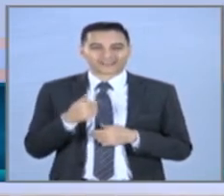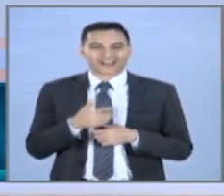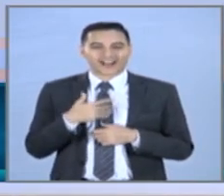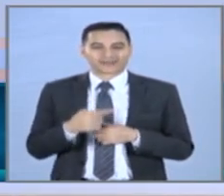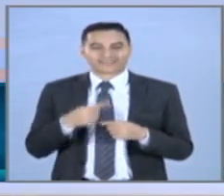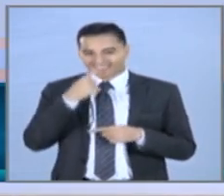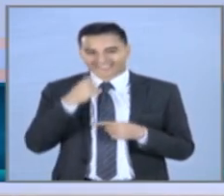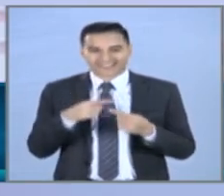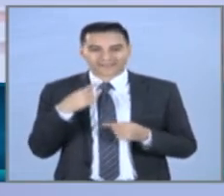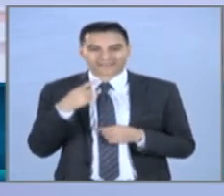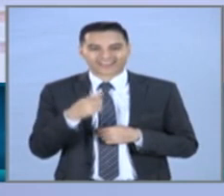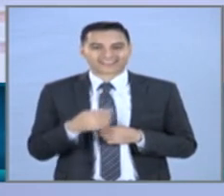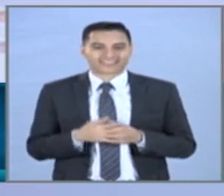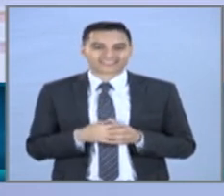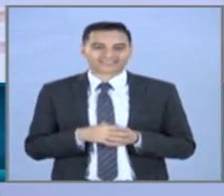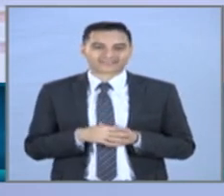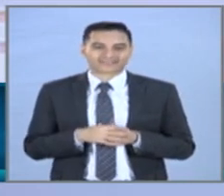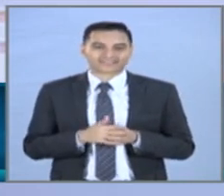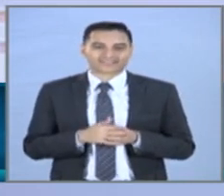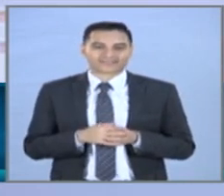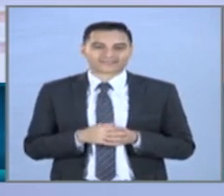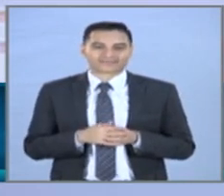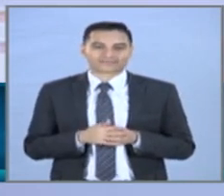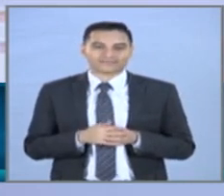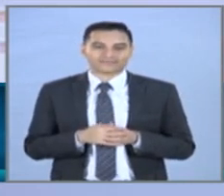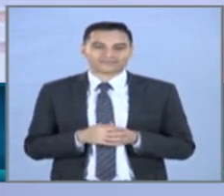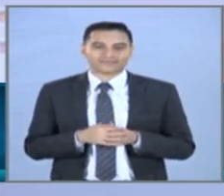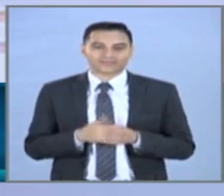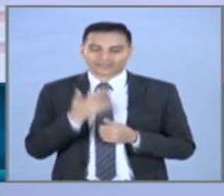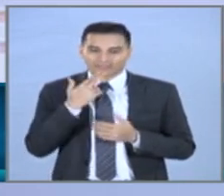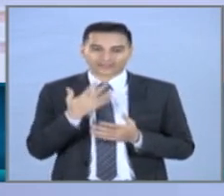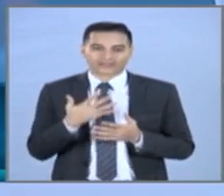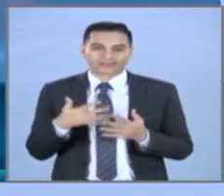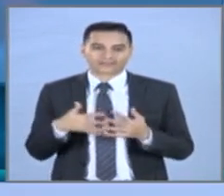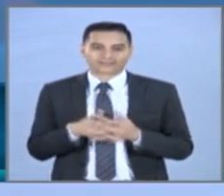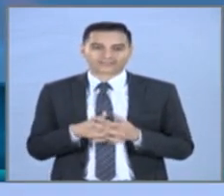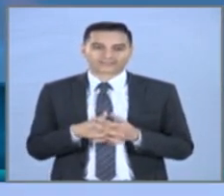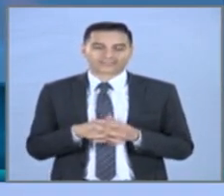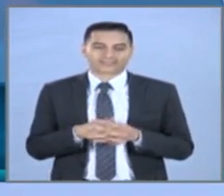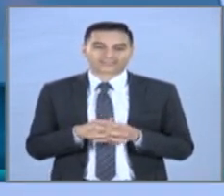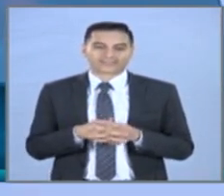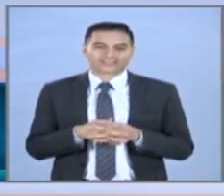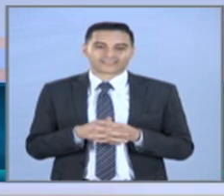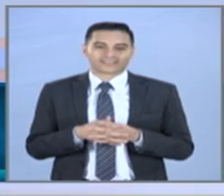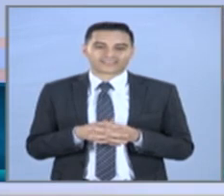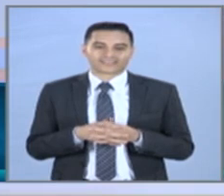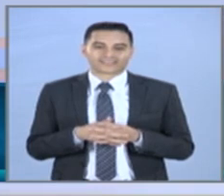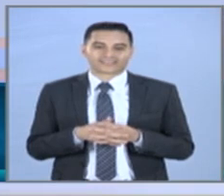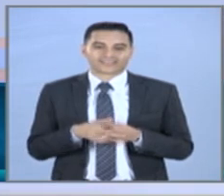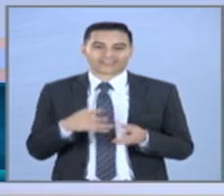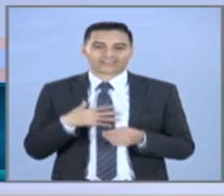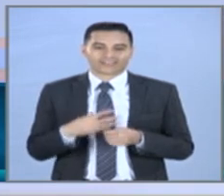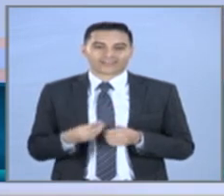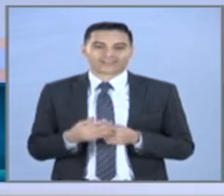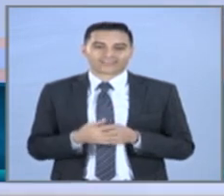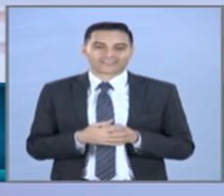عايزين نكمل الهدف بقى. الميزة ممكن تقول ان انا كريم يعني معه. لا، هي شايفة انك